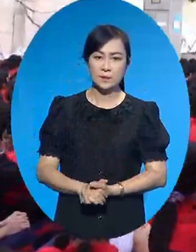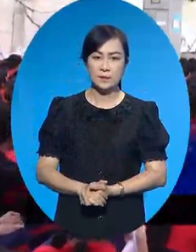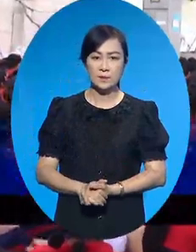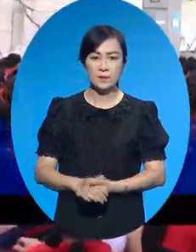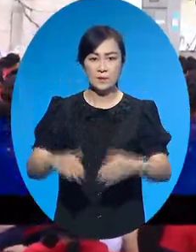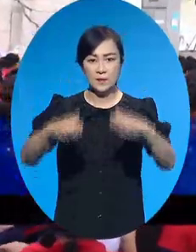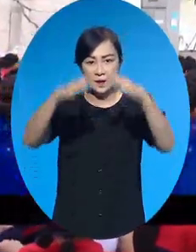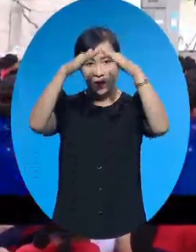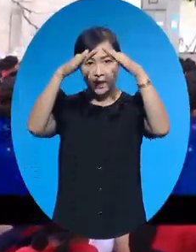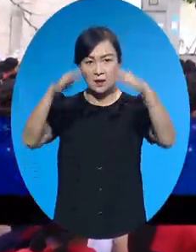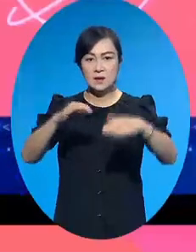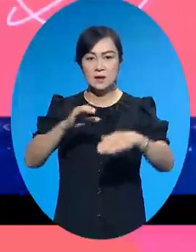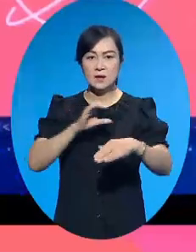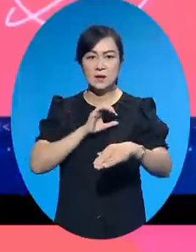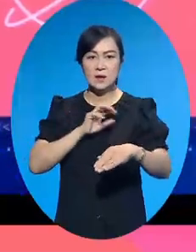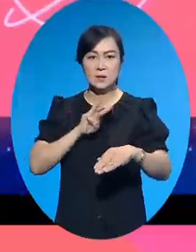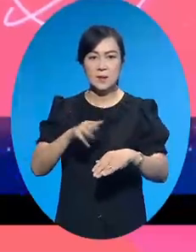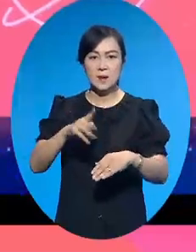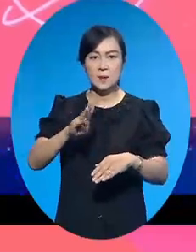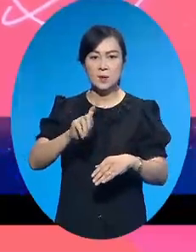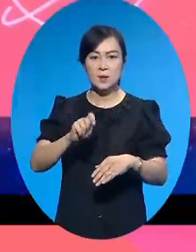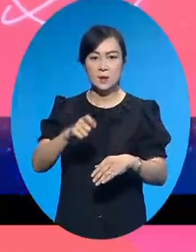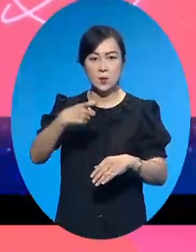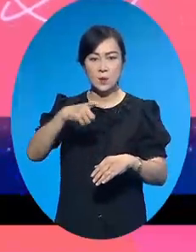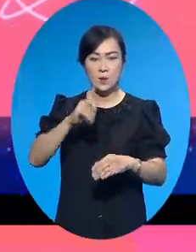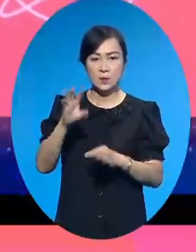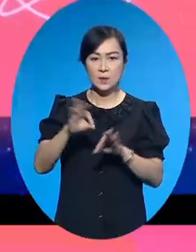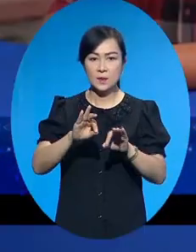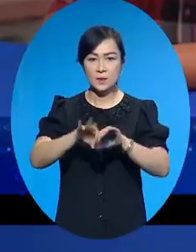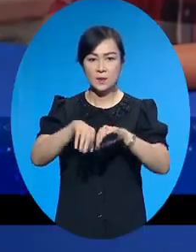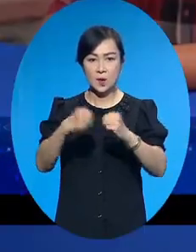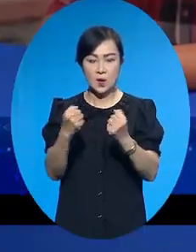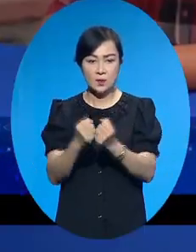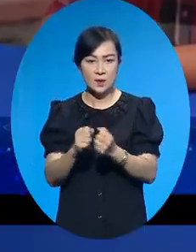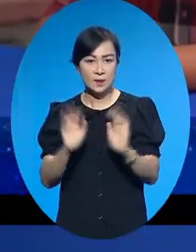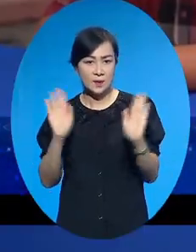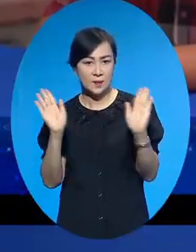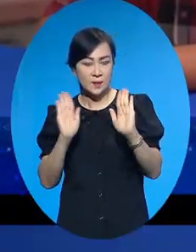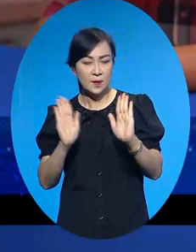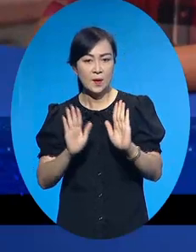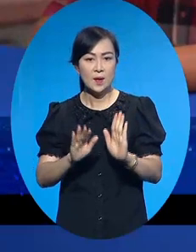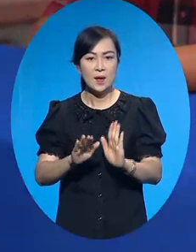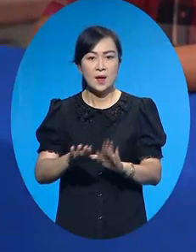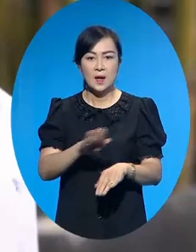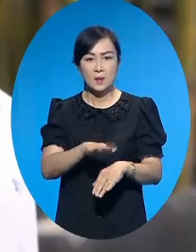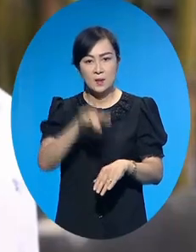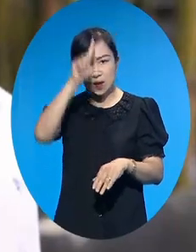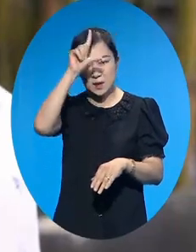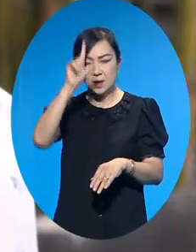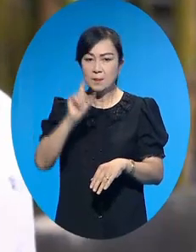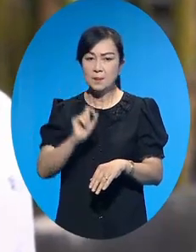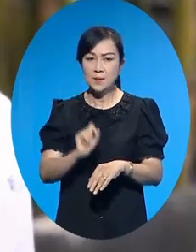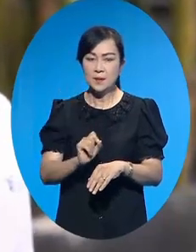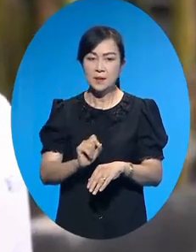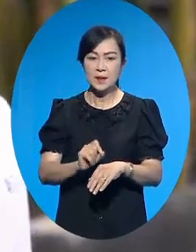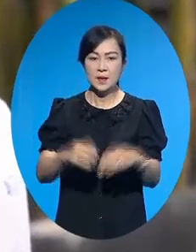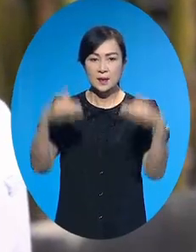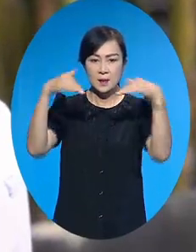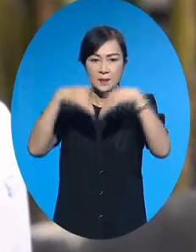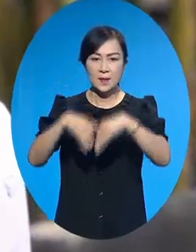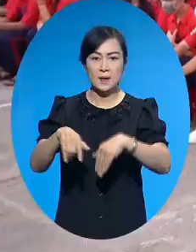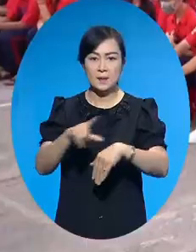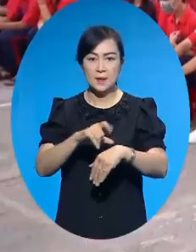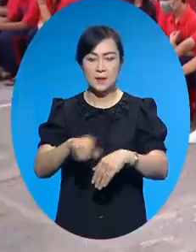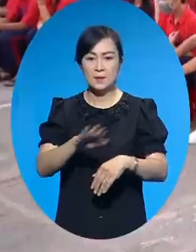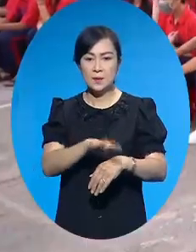Trường Trung học Phổ thông Bùi Thị Xuân, quận 1, thành phố Hồ Chí Minh tổ chức ngày hội chào đón tân binh lớp 10. Welcome Freshman với sự tham gia đông đảo của hơn